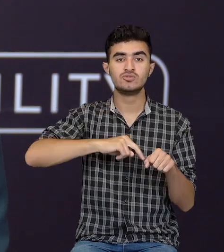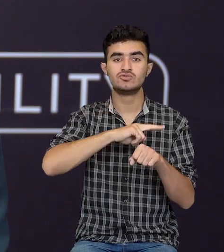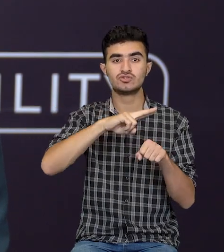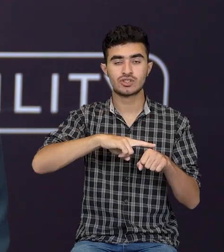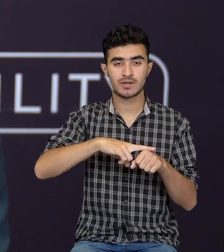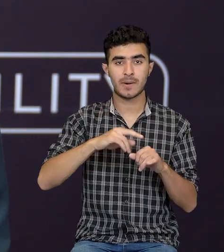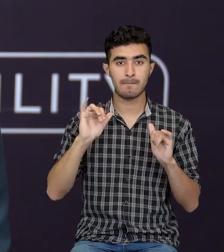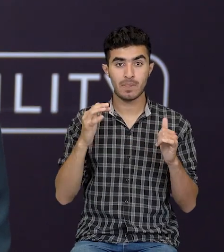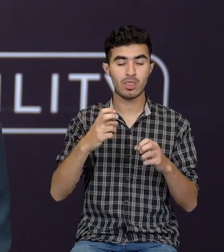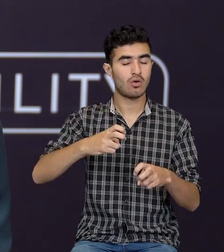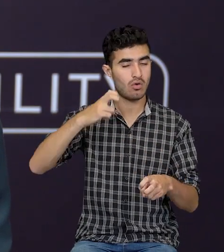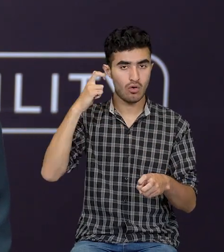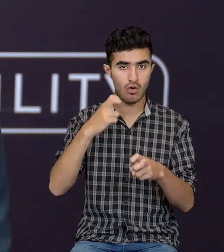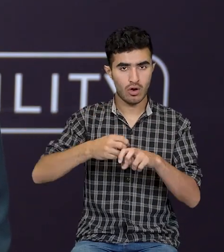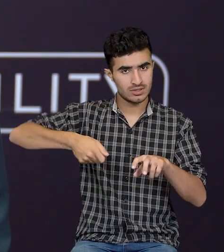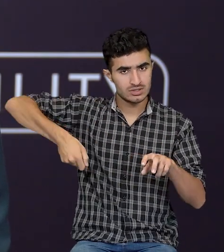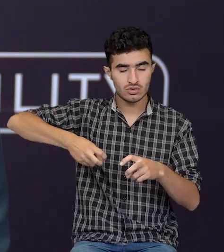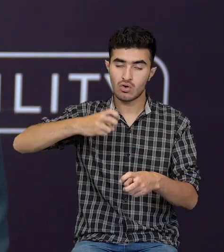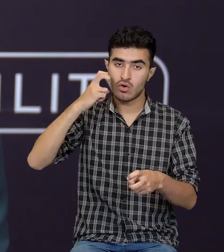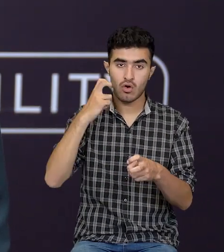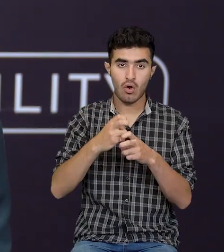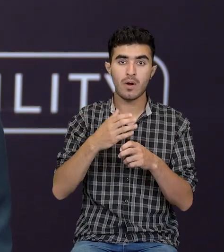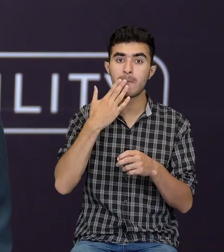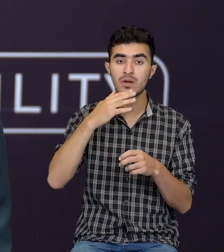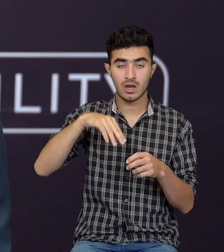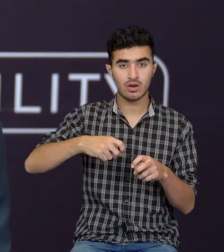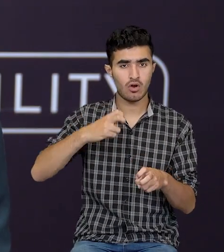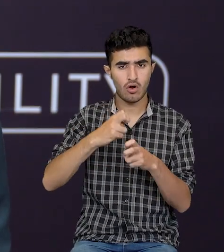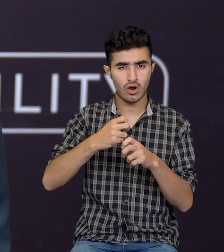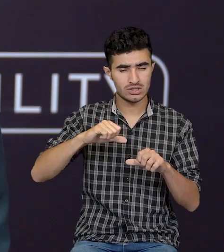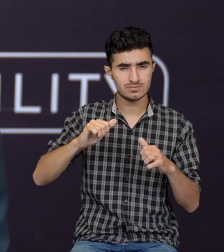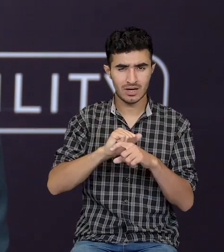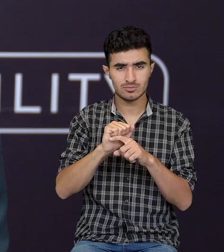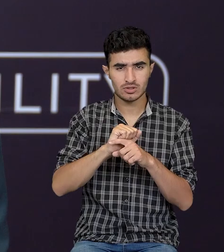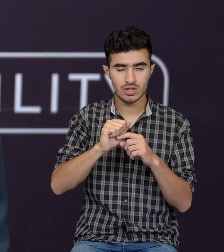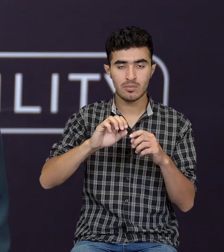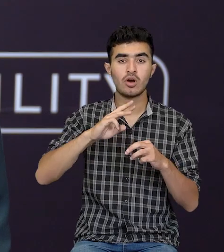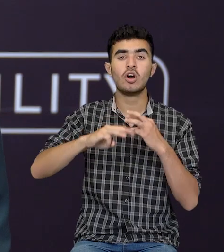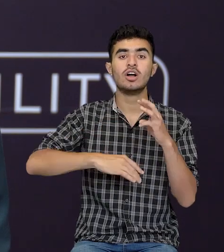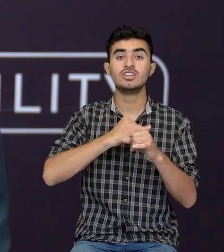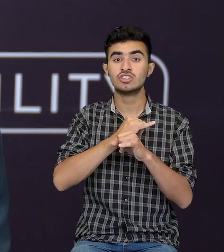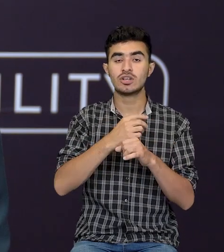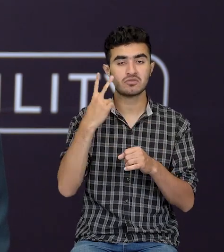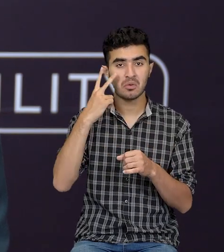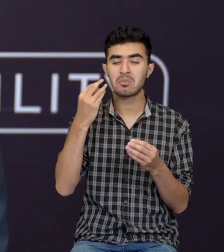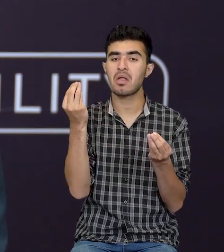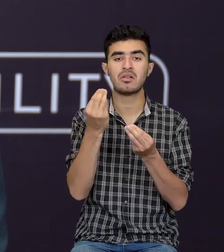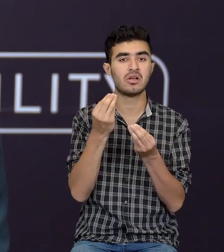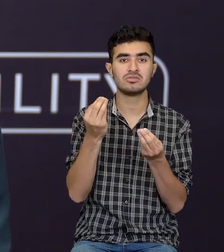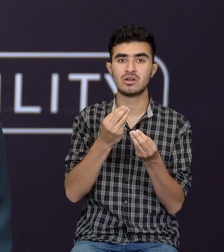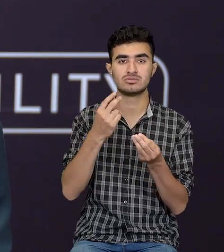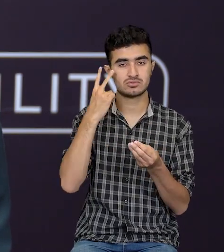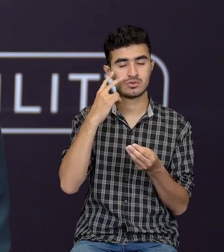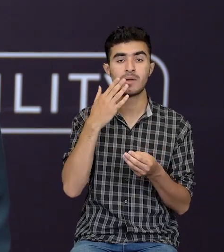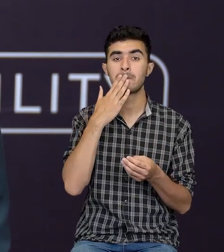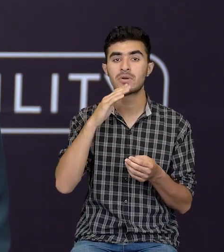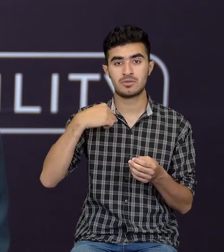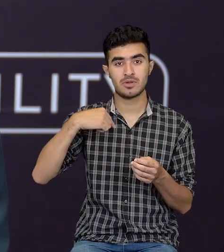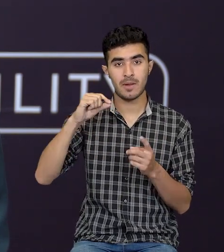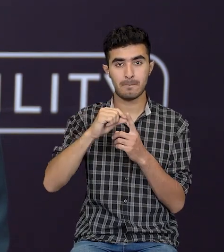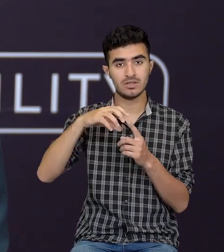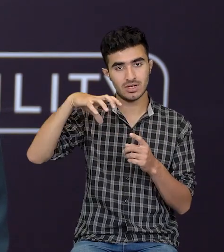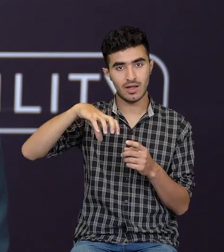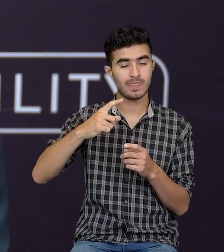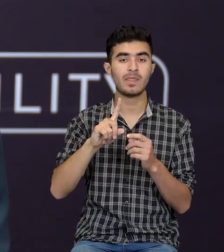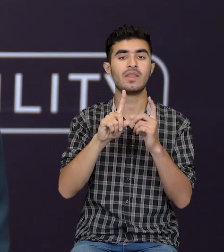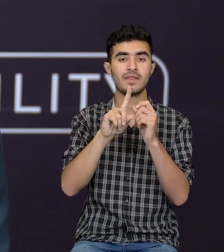लूँगा। तो मैंने उसमें भी फ़ाइनल खेला और फ़ाइनल में भी मैं रनर अप था। तो फिर भी मैंने अल्लाह ताला का शुक्र अदा किया।